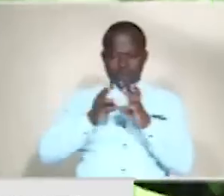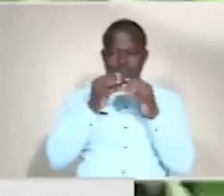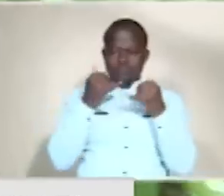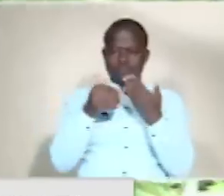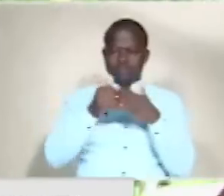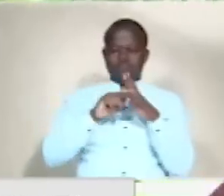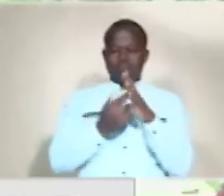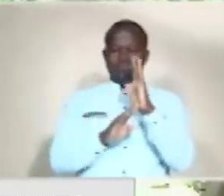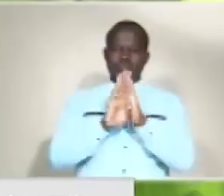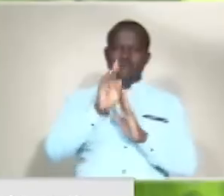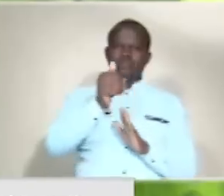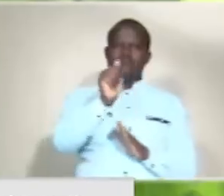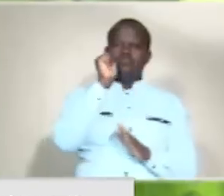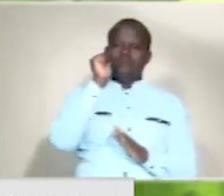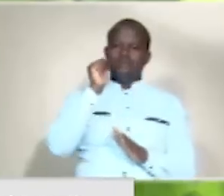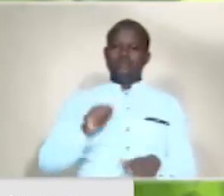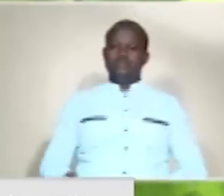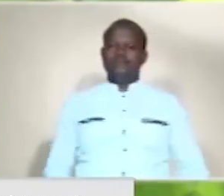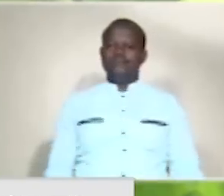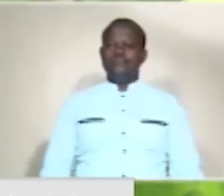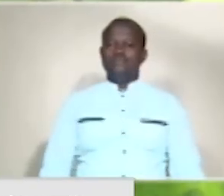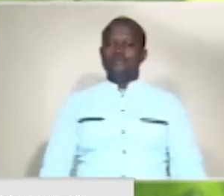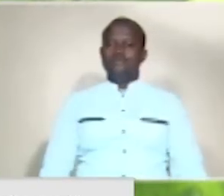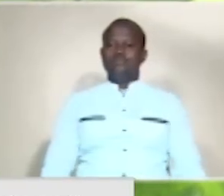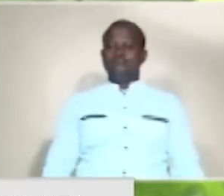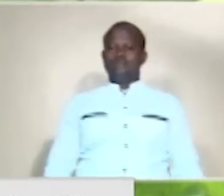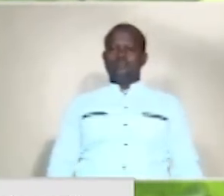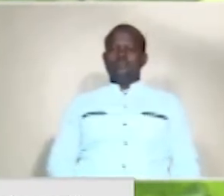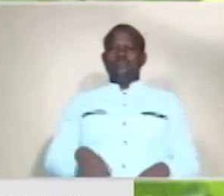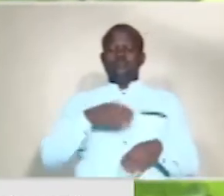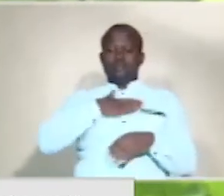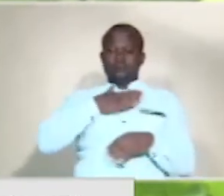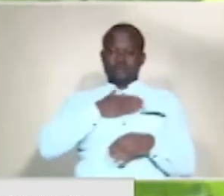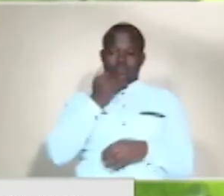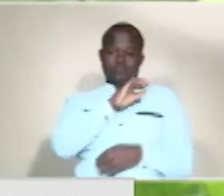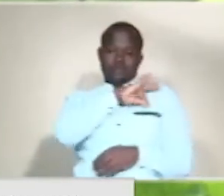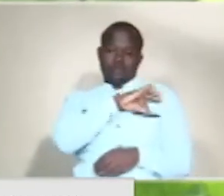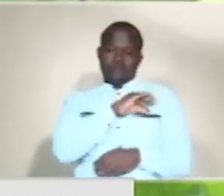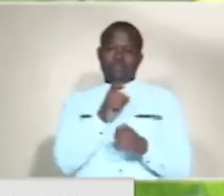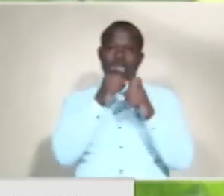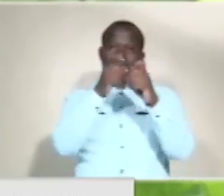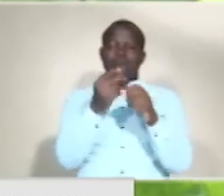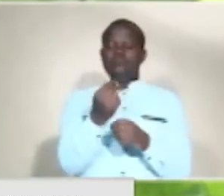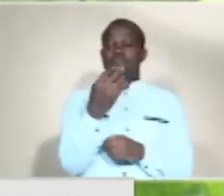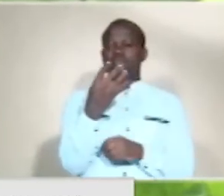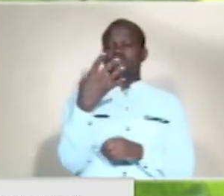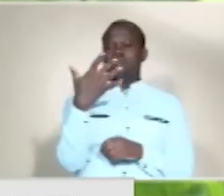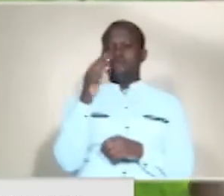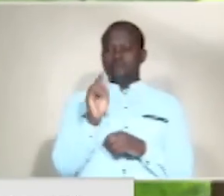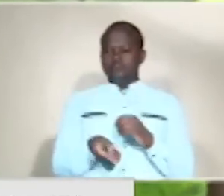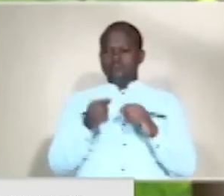ngo yatangiye kwiteza imbere. Njyewe iyo mpembwe mu mafaranga 45,000